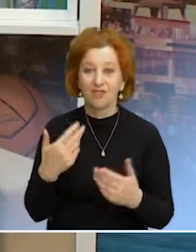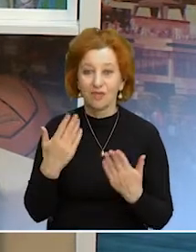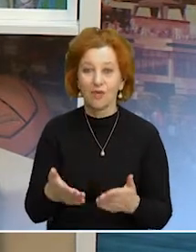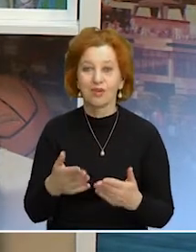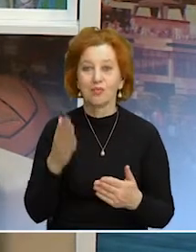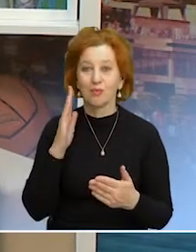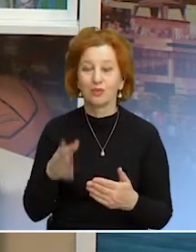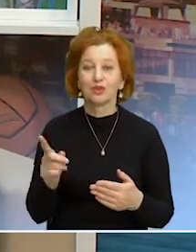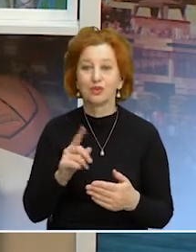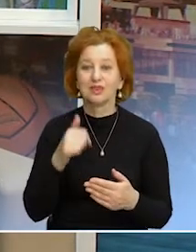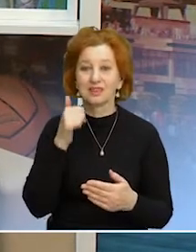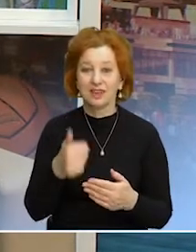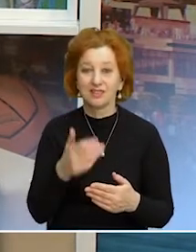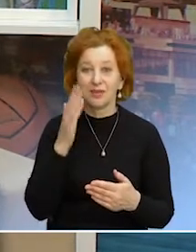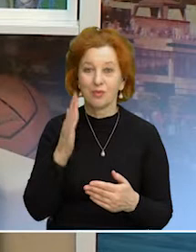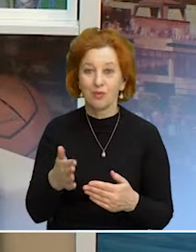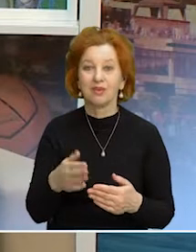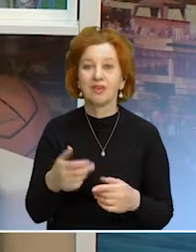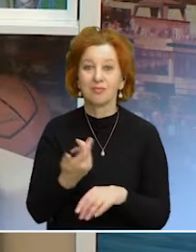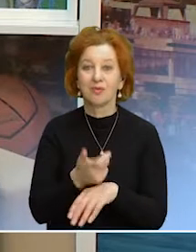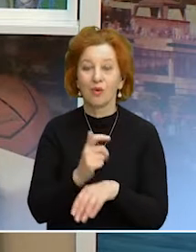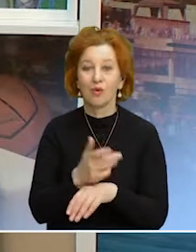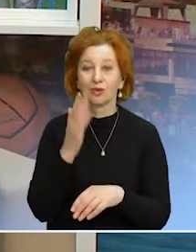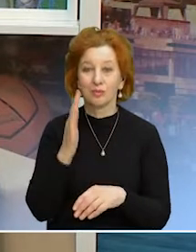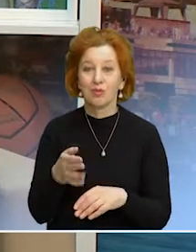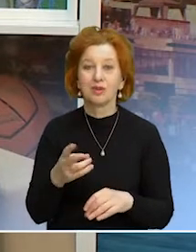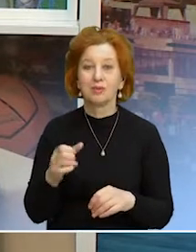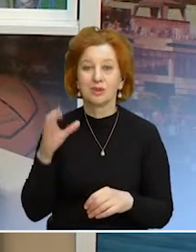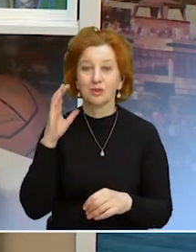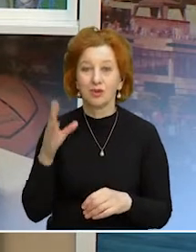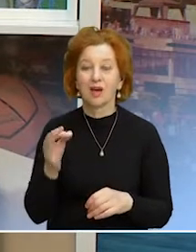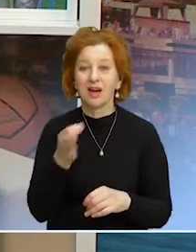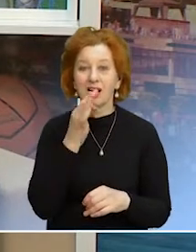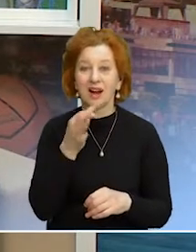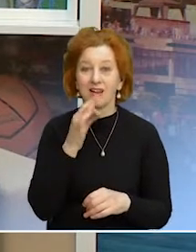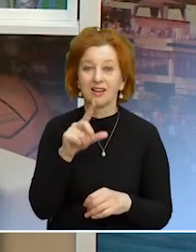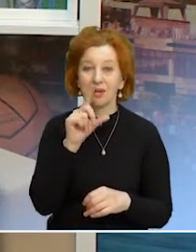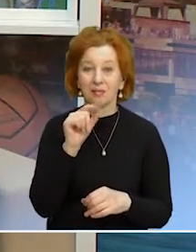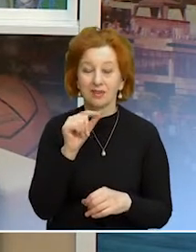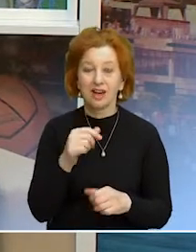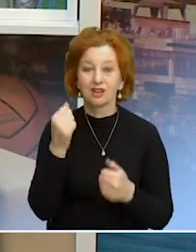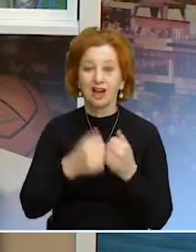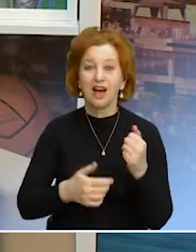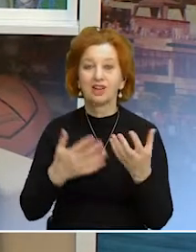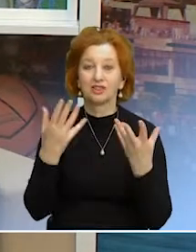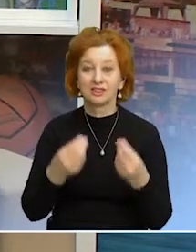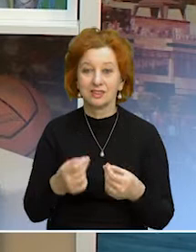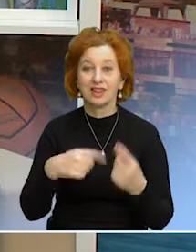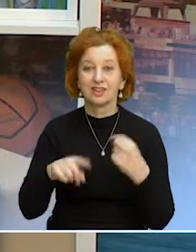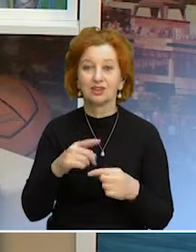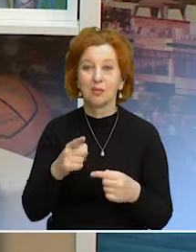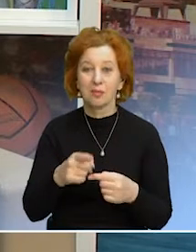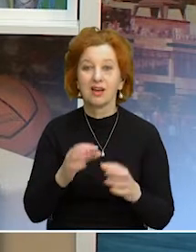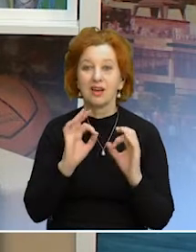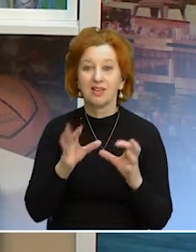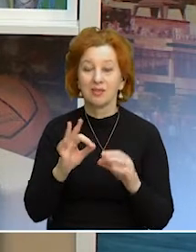друзья, вот сейчас то, что будет завтра. Завтра очень внимательно все слушаем шоу «Ранняя пташка», как, собственно говоря, ежедневно. Но о том, что